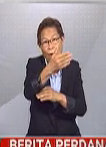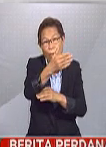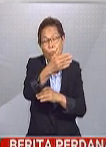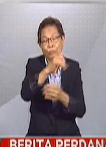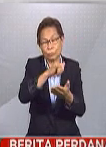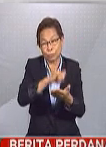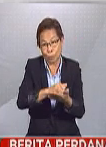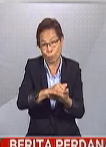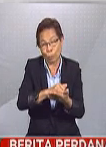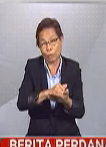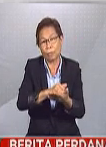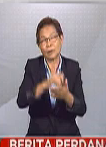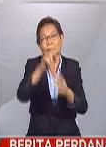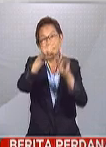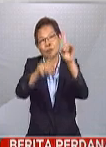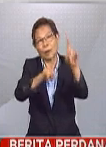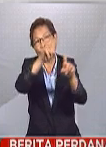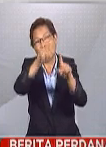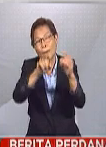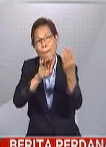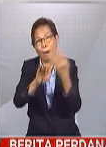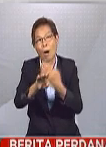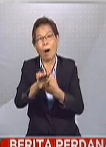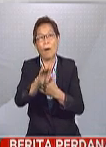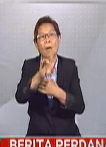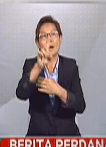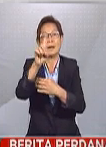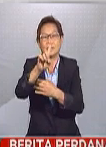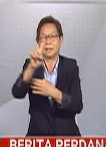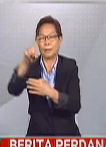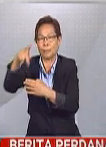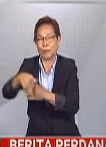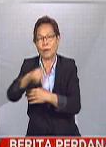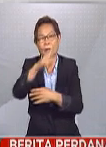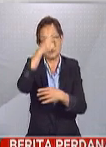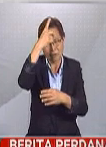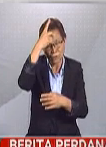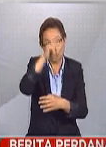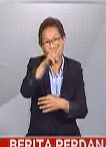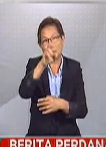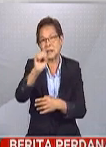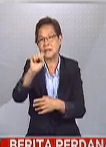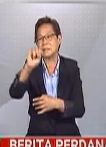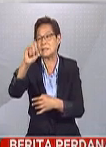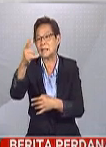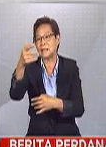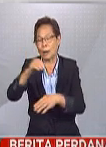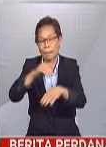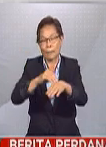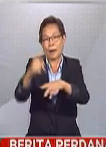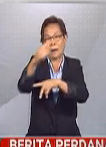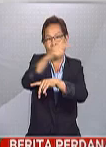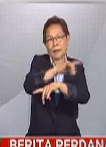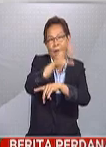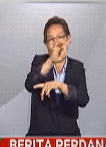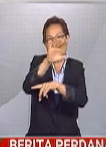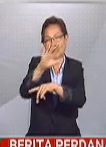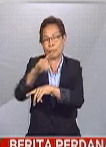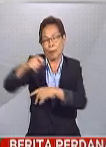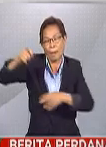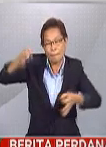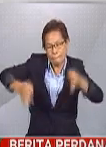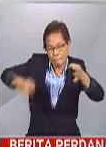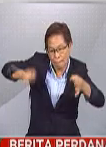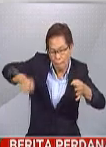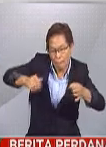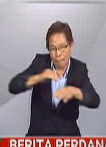perkara itu ketika disoal balas timbalan pendakwa raya Datuk V. Sitembaram pada hari ke-85 perbicaraan.